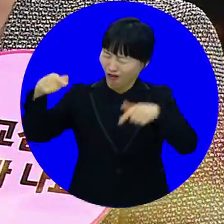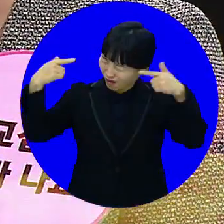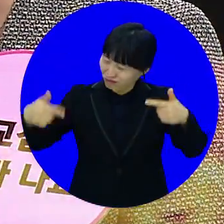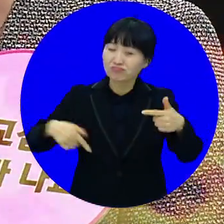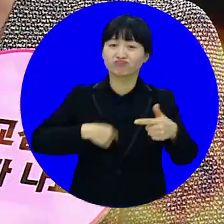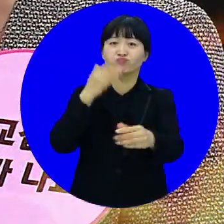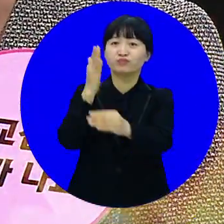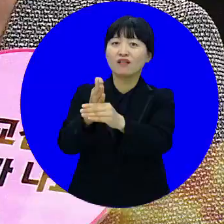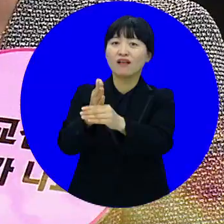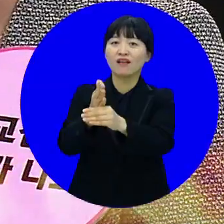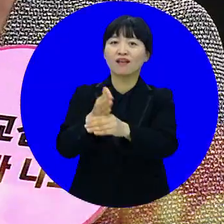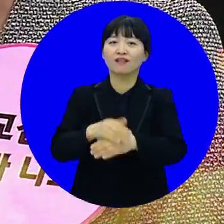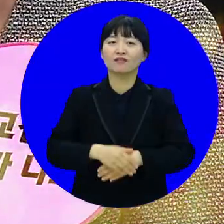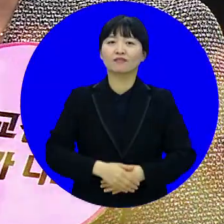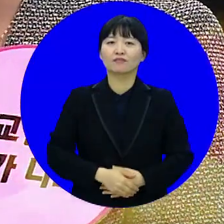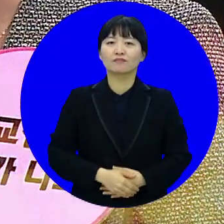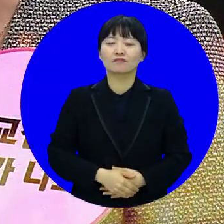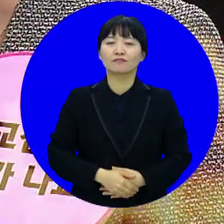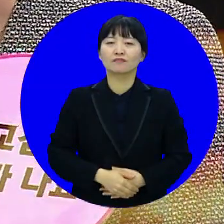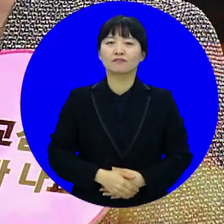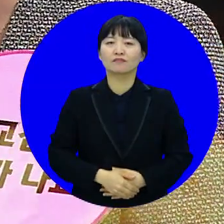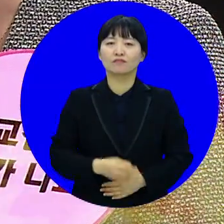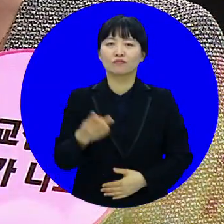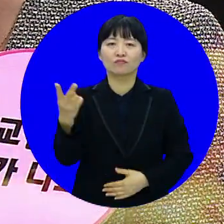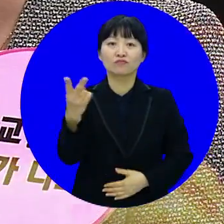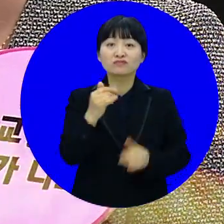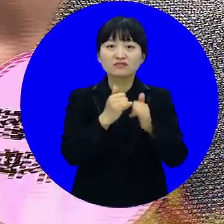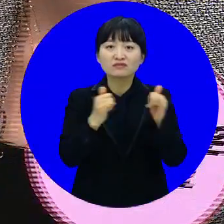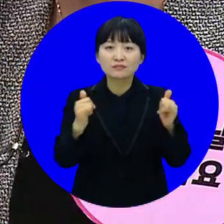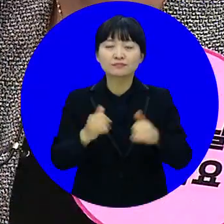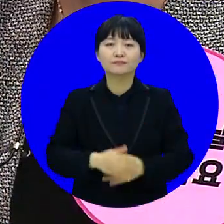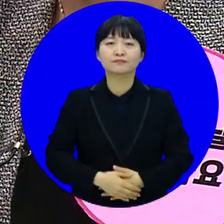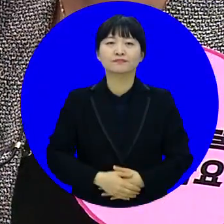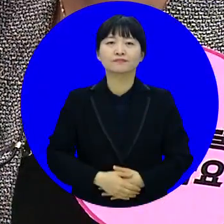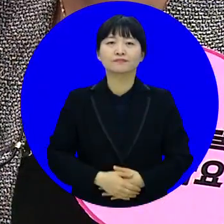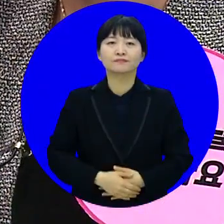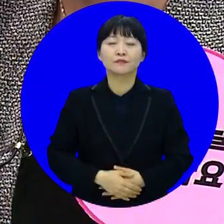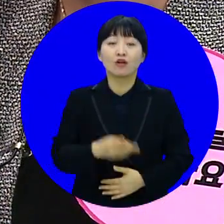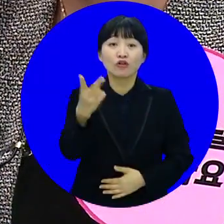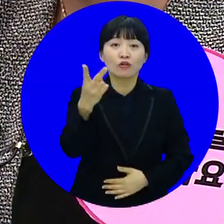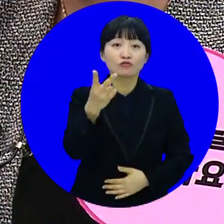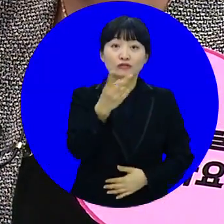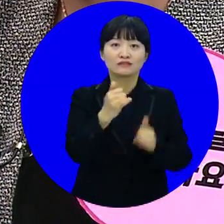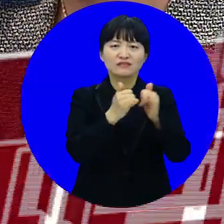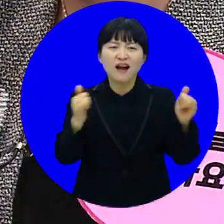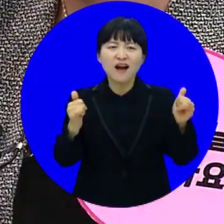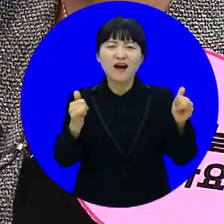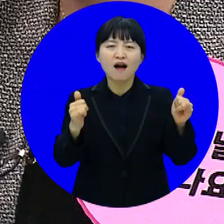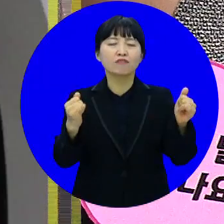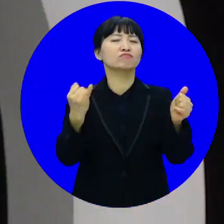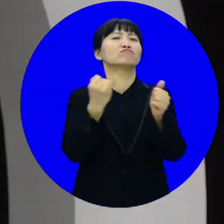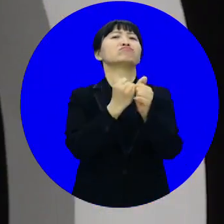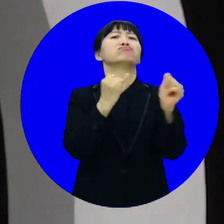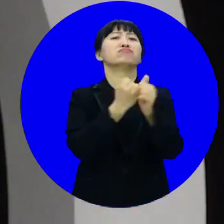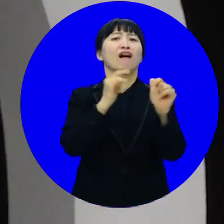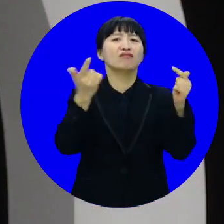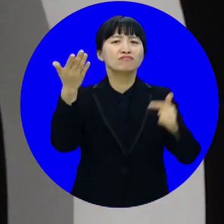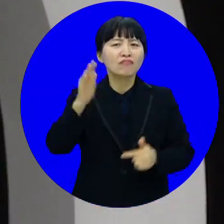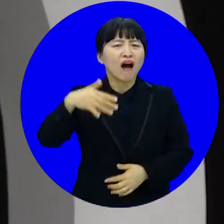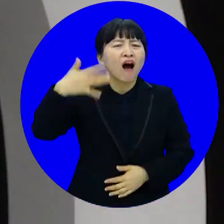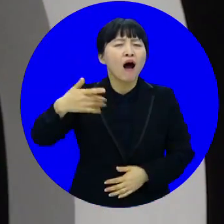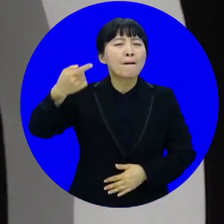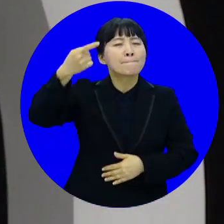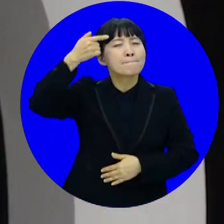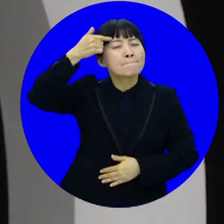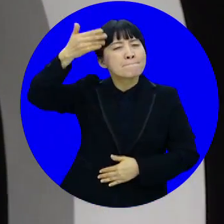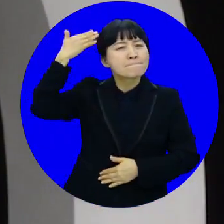누가 할 소리를 누가 하니? 넌 항상 너만 생각하니? 두 사람은 더 이상 부부가 아닌데 지금